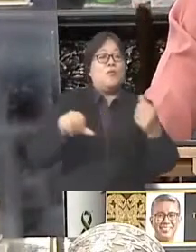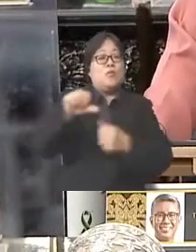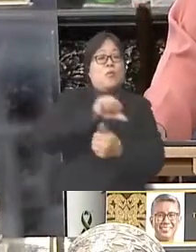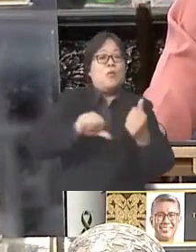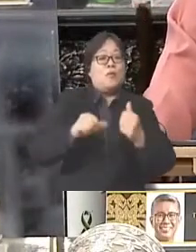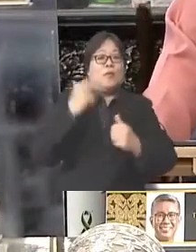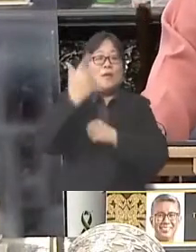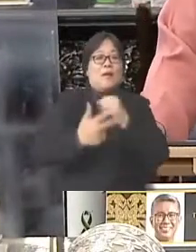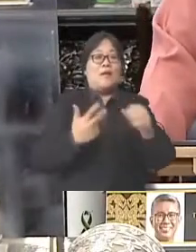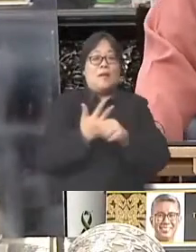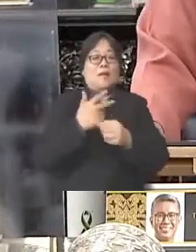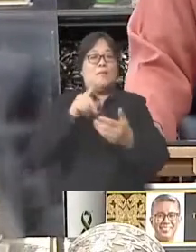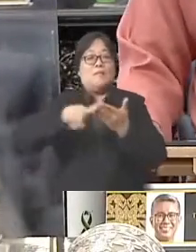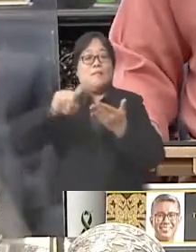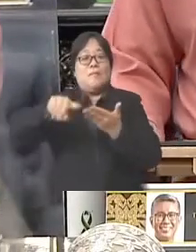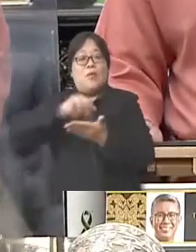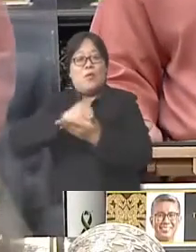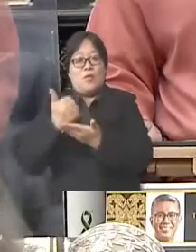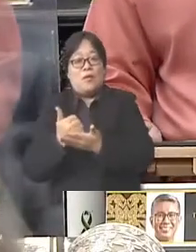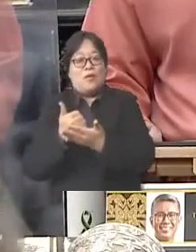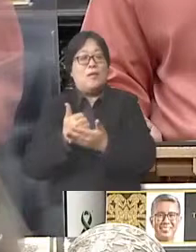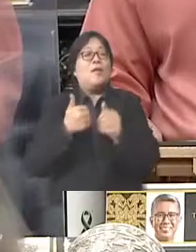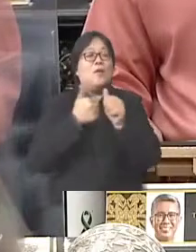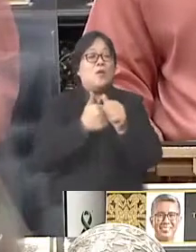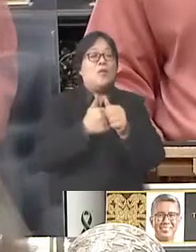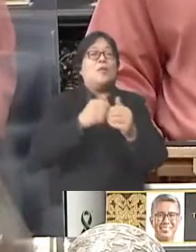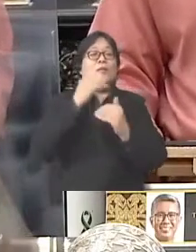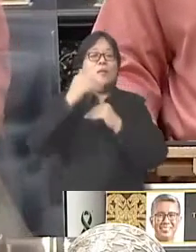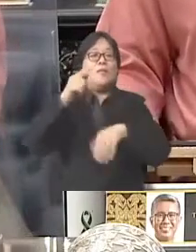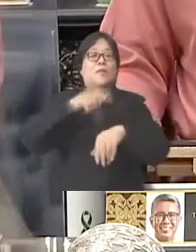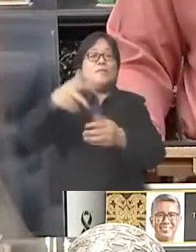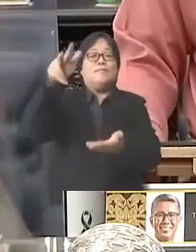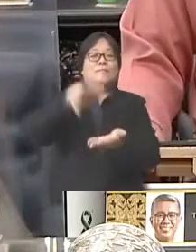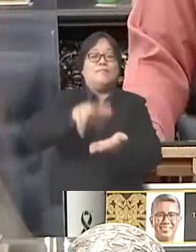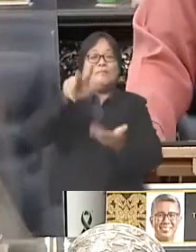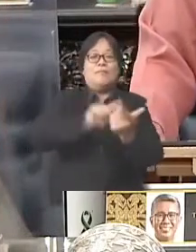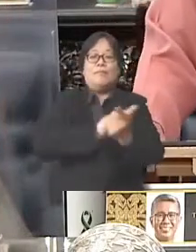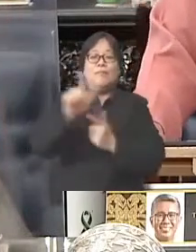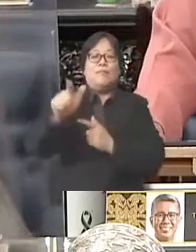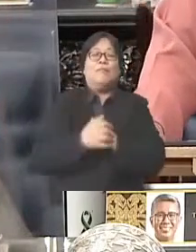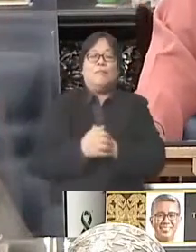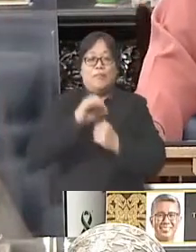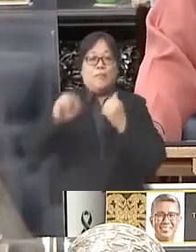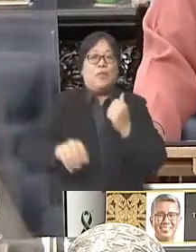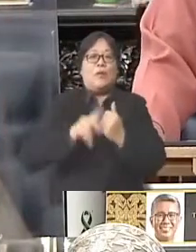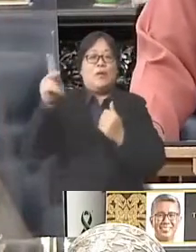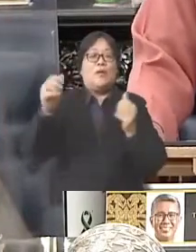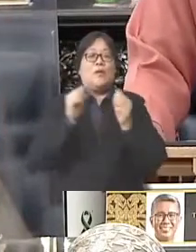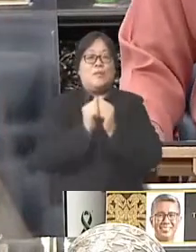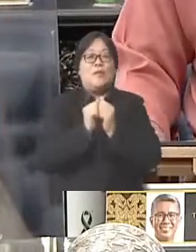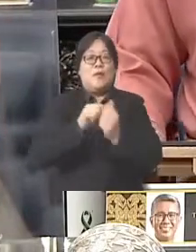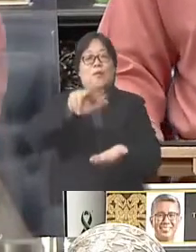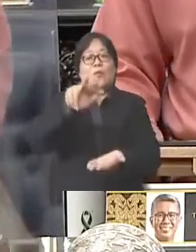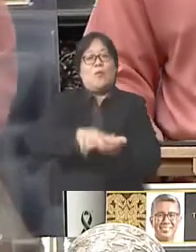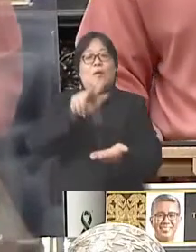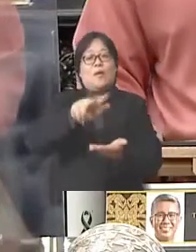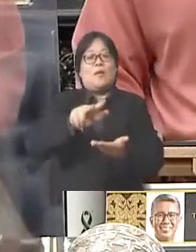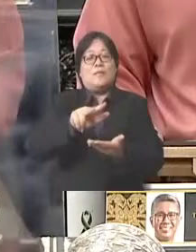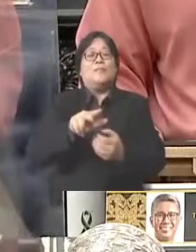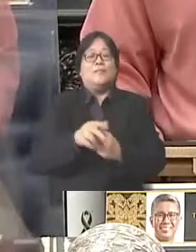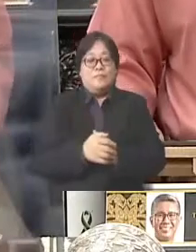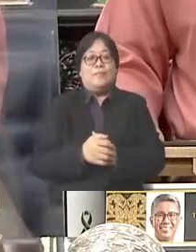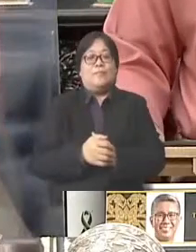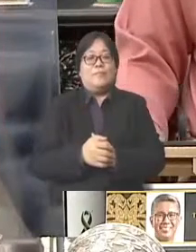tiga tahun taksiran berdasarkan kepada tempo sah laku akreditasi yang diluluskan oleh jawatankuasa bersama akreditasi oleh